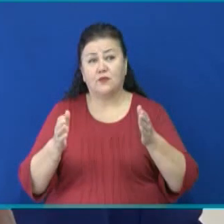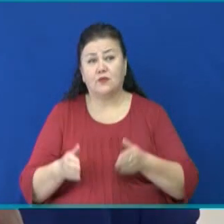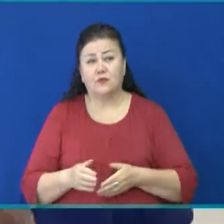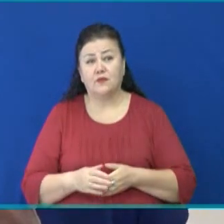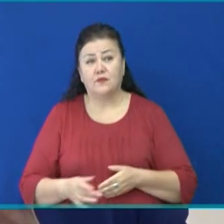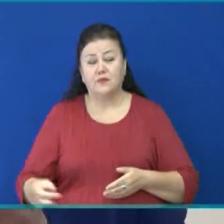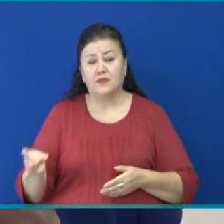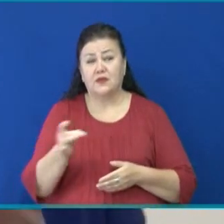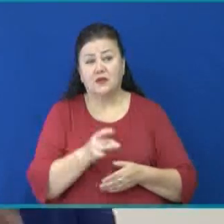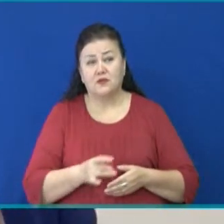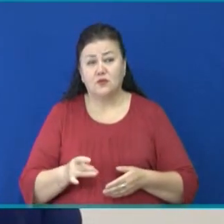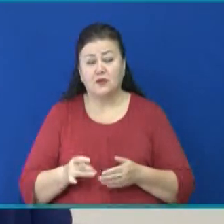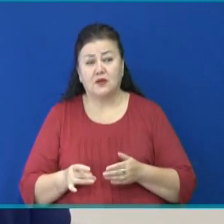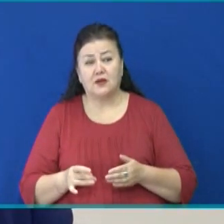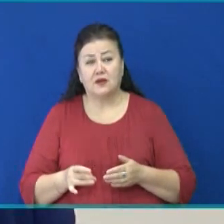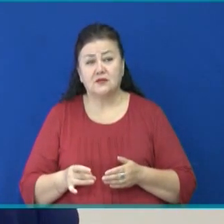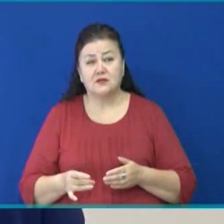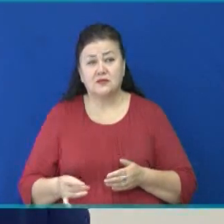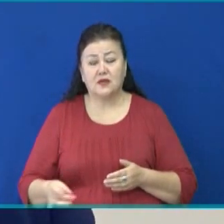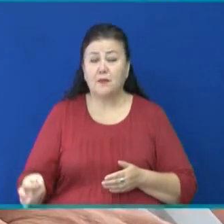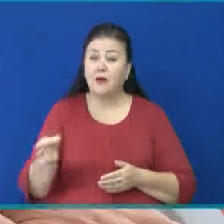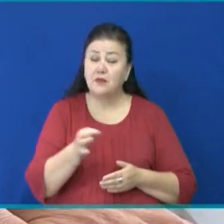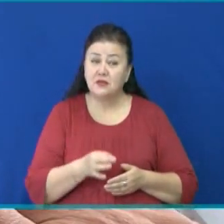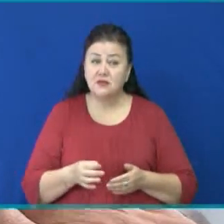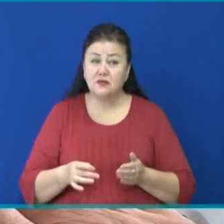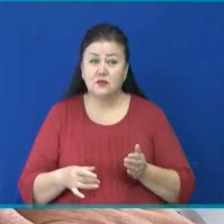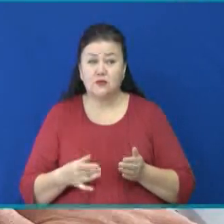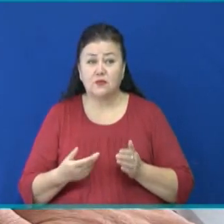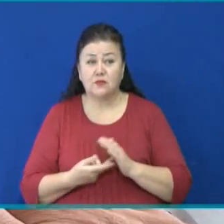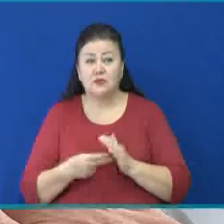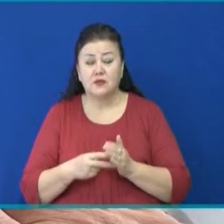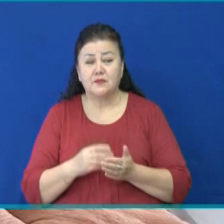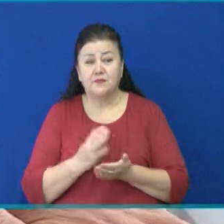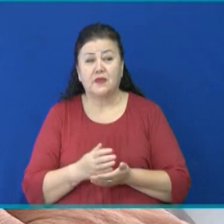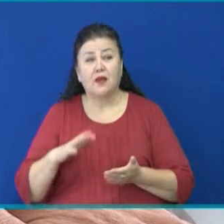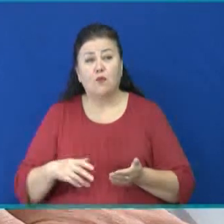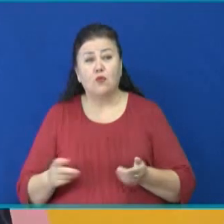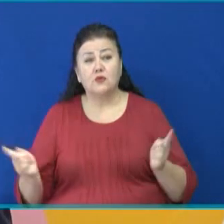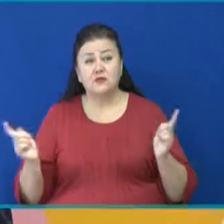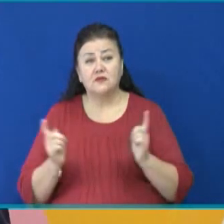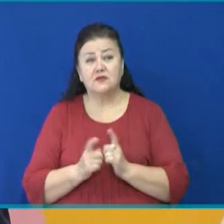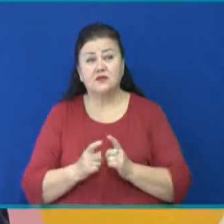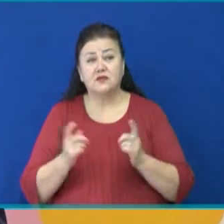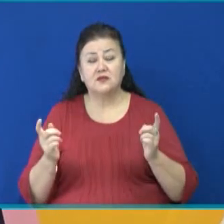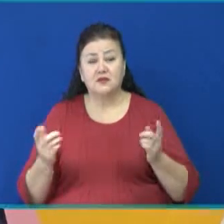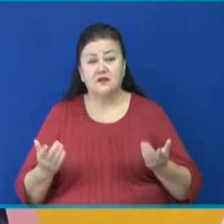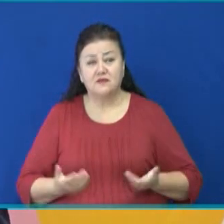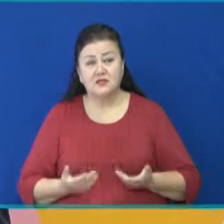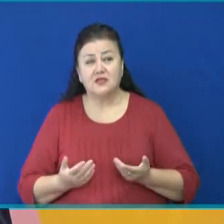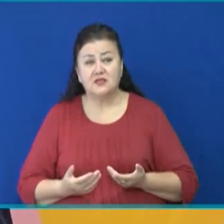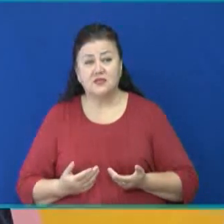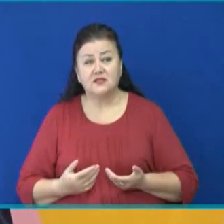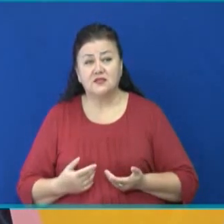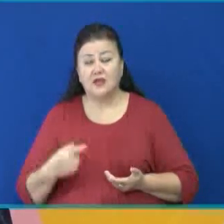республиканской, областной и районной, мы это будем делать. Работы, значит, есть. После встречи аким провел личный прием жителей района и ответил на их